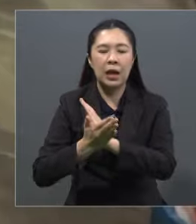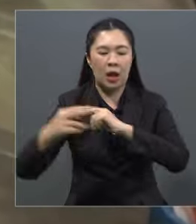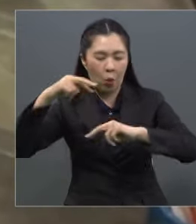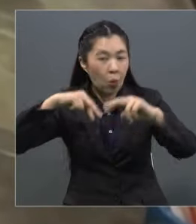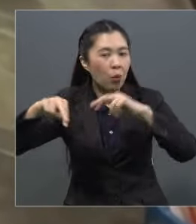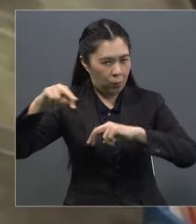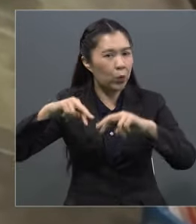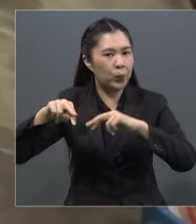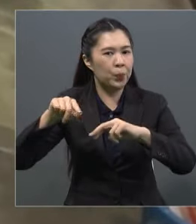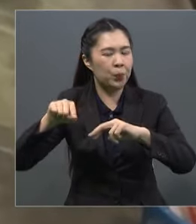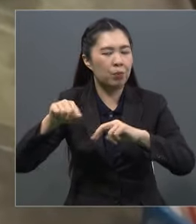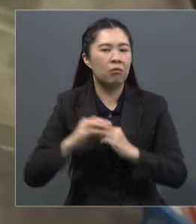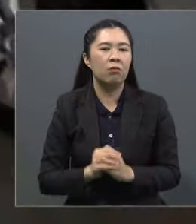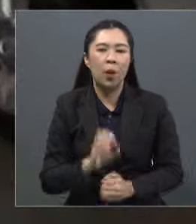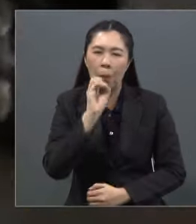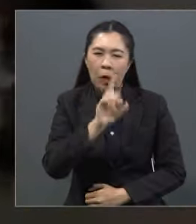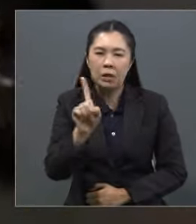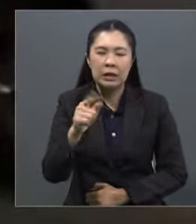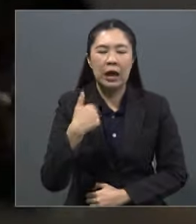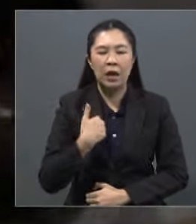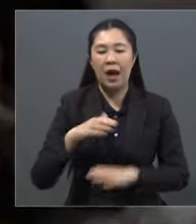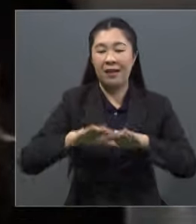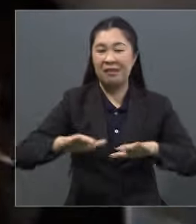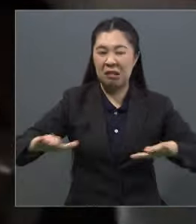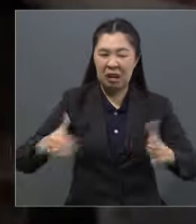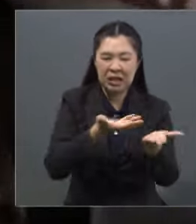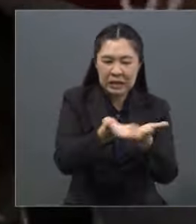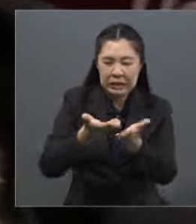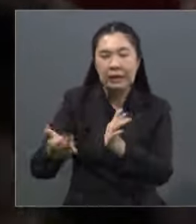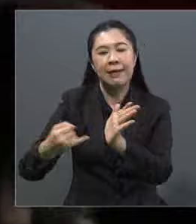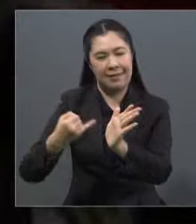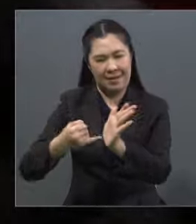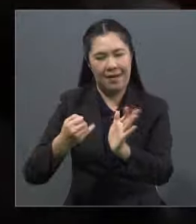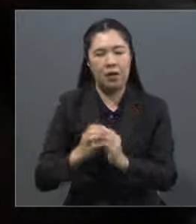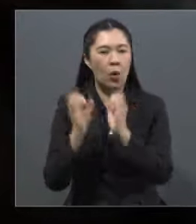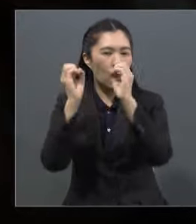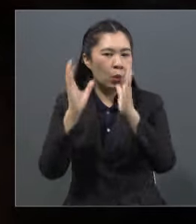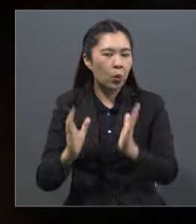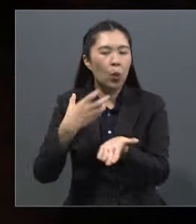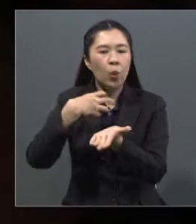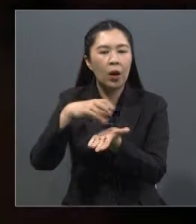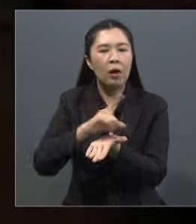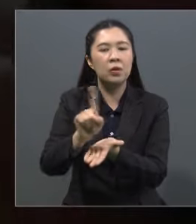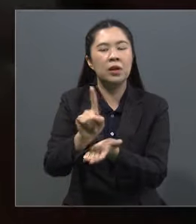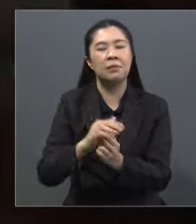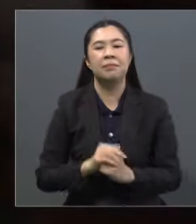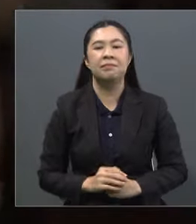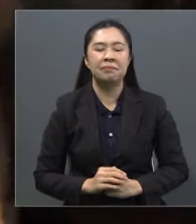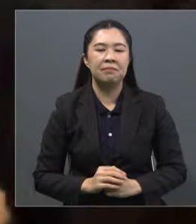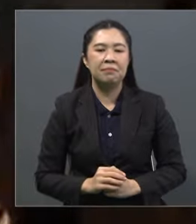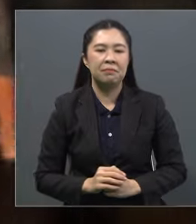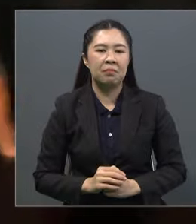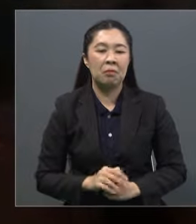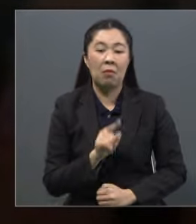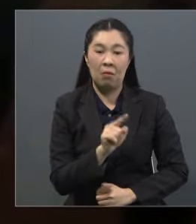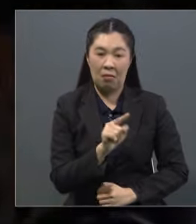ทนโดยอ้างว่าเพื่อป้องกันการเข้าถึงของเด็กอันนี้ครูสุวิมลบอกนะครับว่าเห็นว่าข้ออ้างนี้เป็นสิ่งที่บิดเ